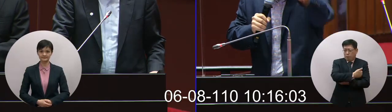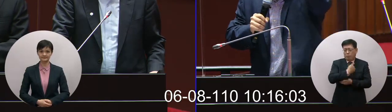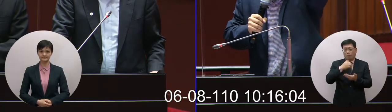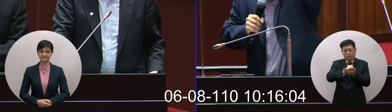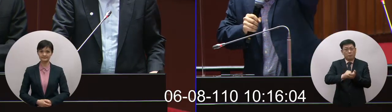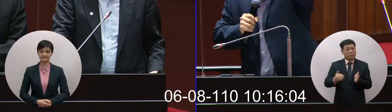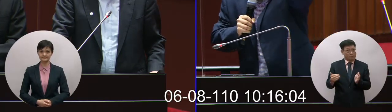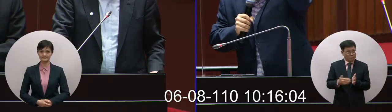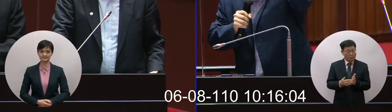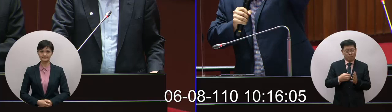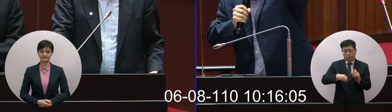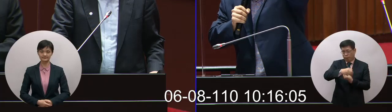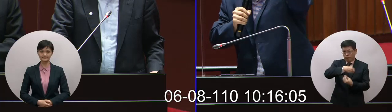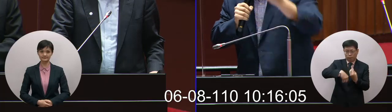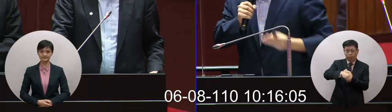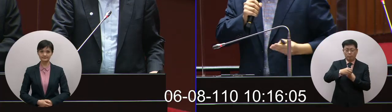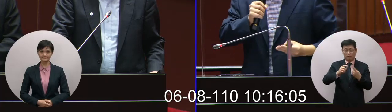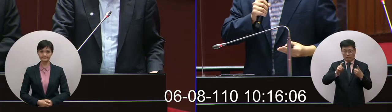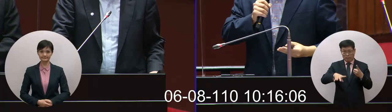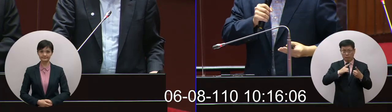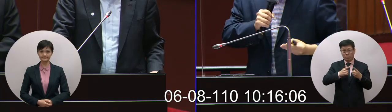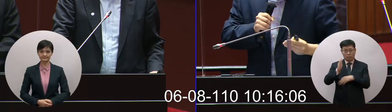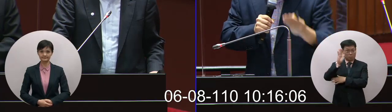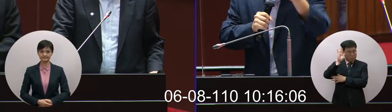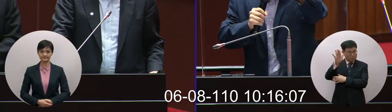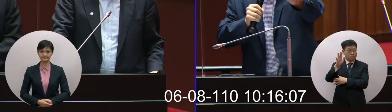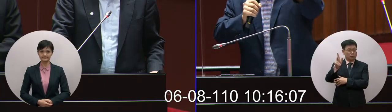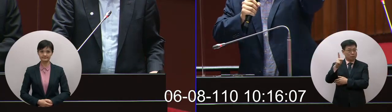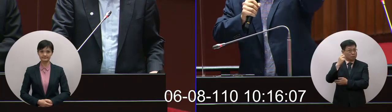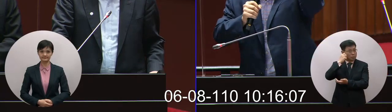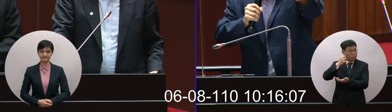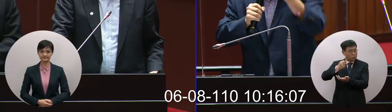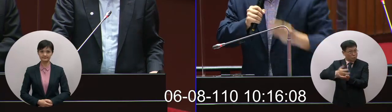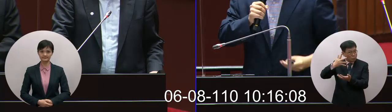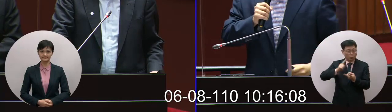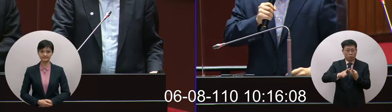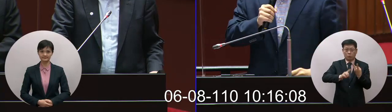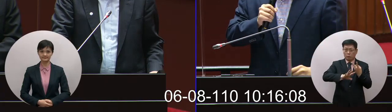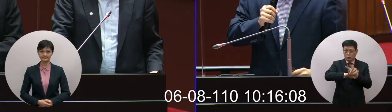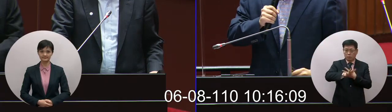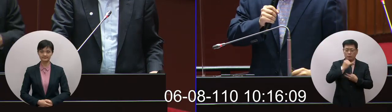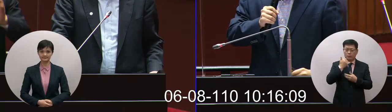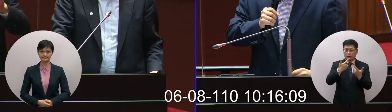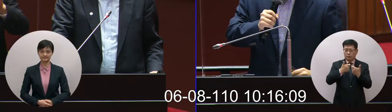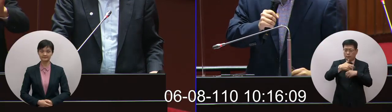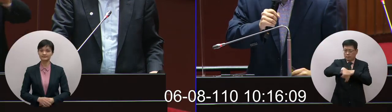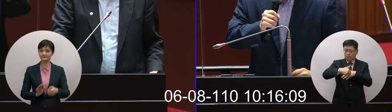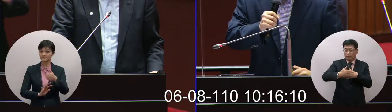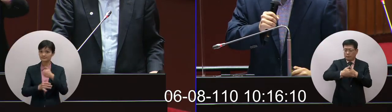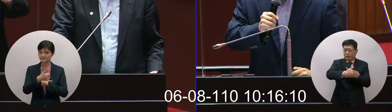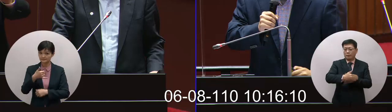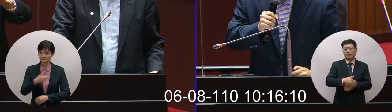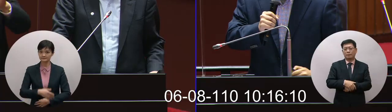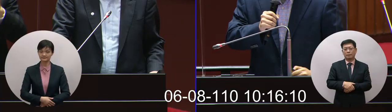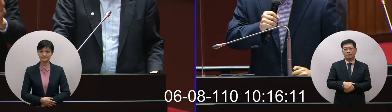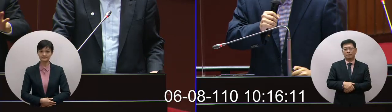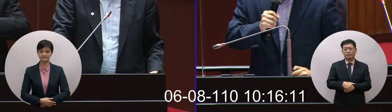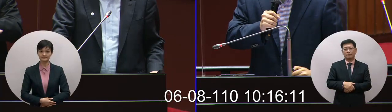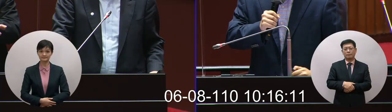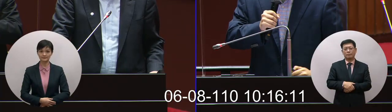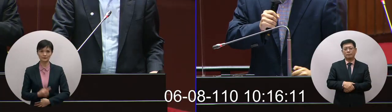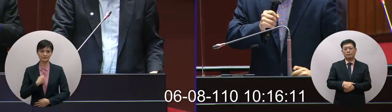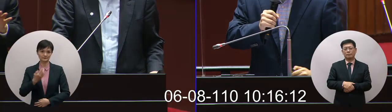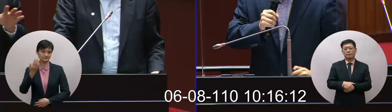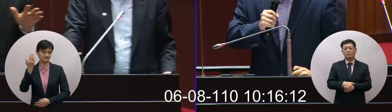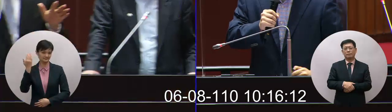哈，有这个防疫需求的公有宿舍或者是隔离的设施。 一个委员， 嘿， 那早的